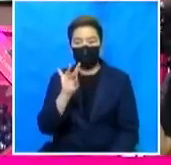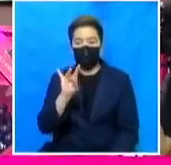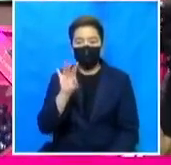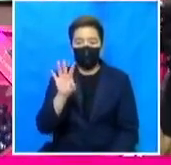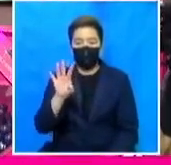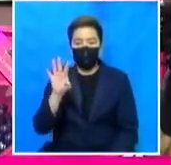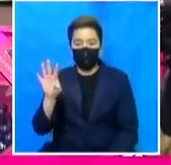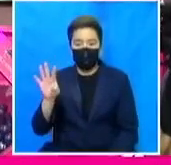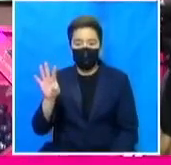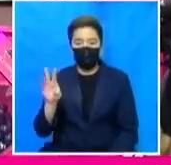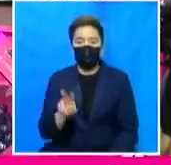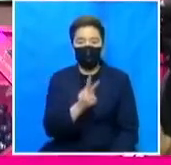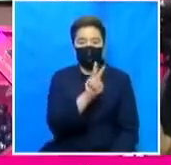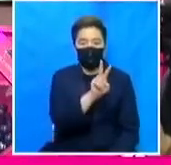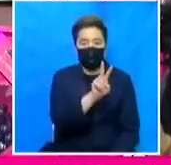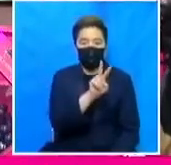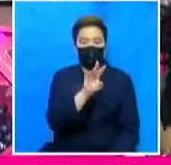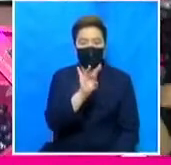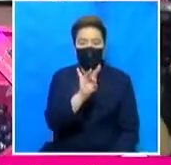285084